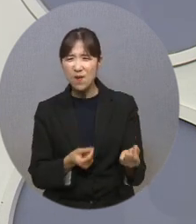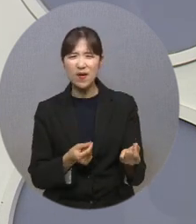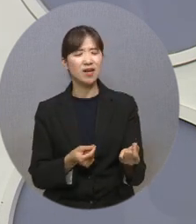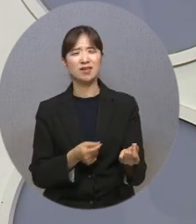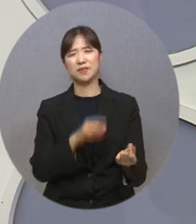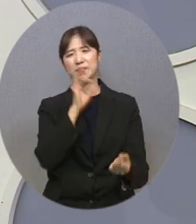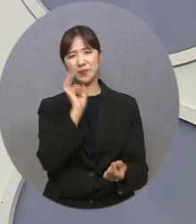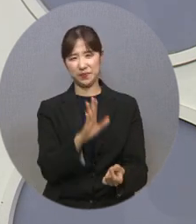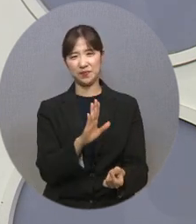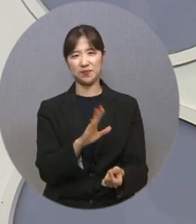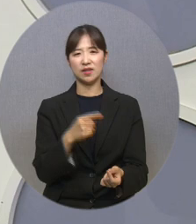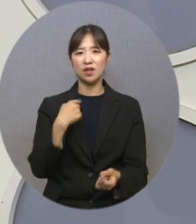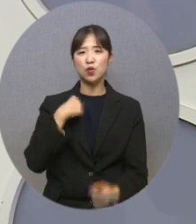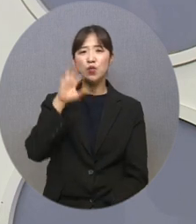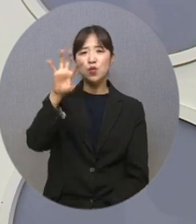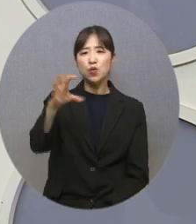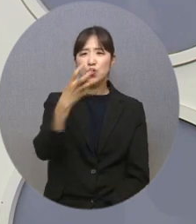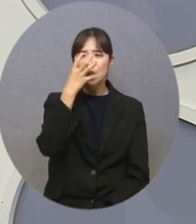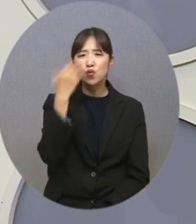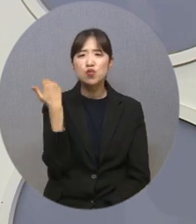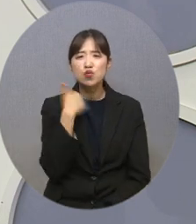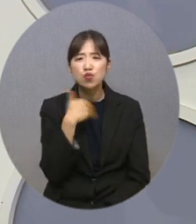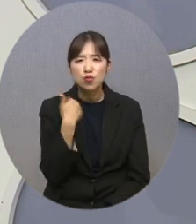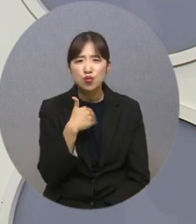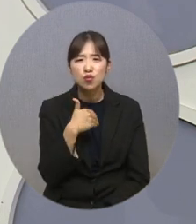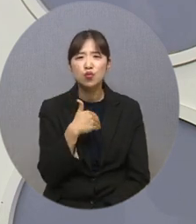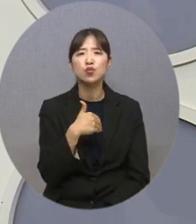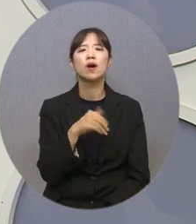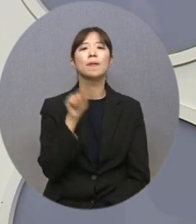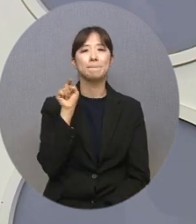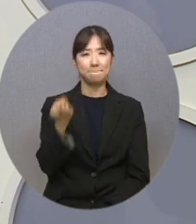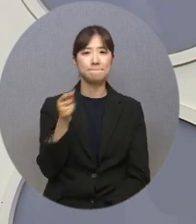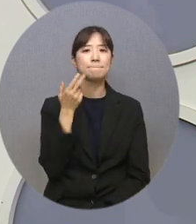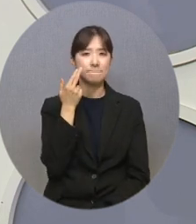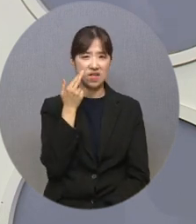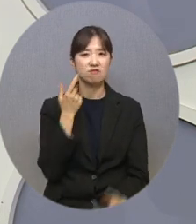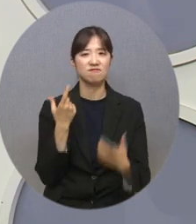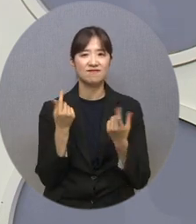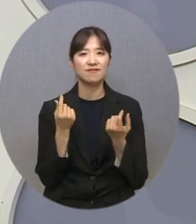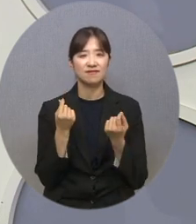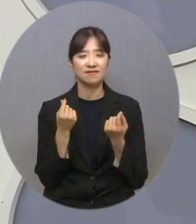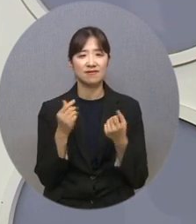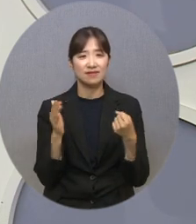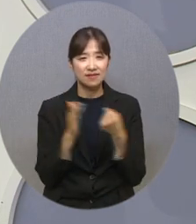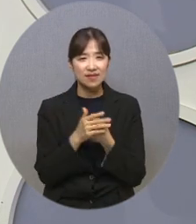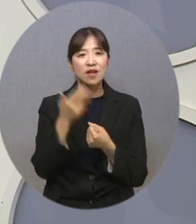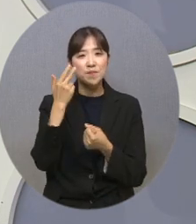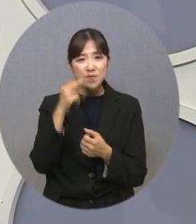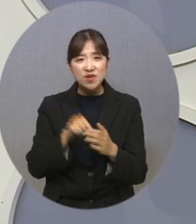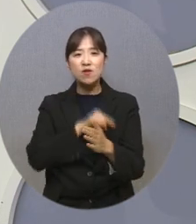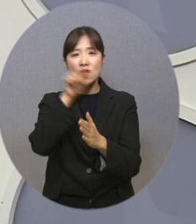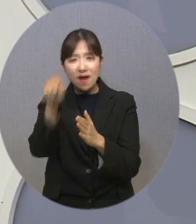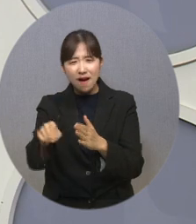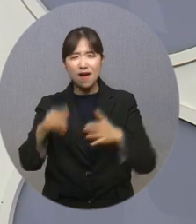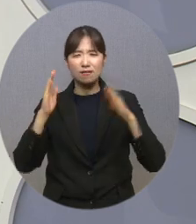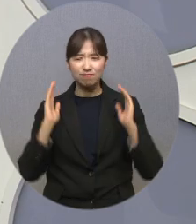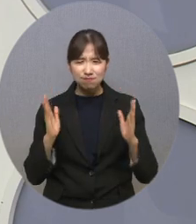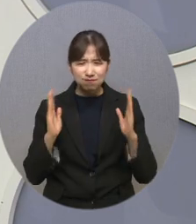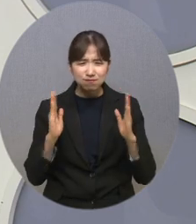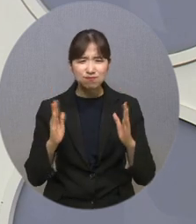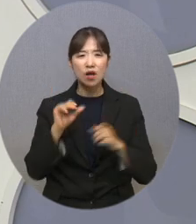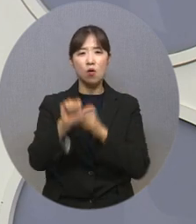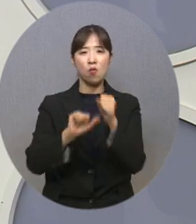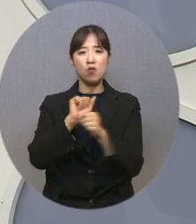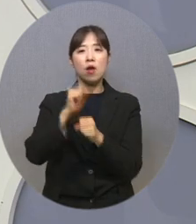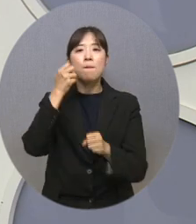그런 게 아니고 우리가 벤치마킹에서 볼 수 있는 그런 나라는 미국이다. 그래서 미국에 가서 공부를 해서